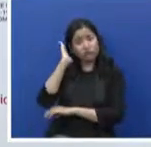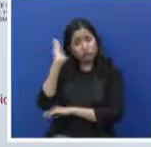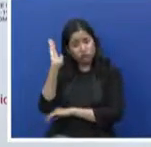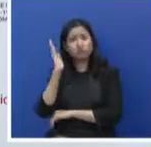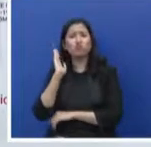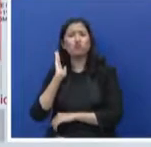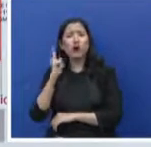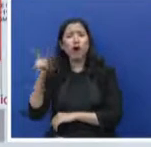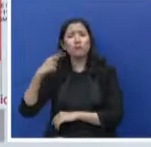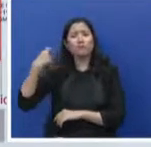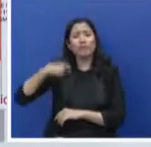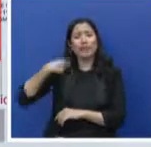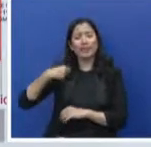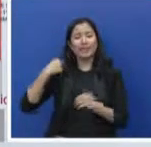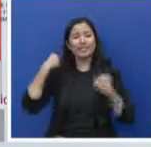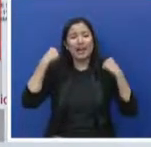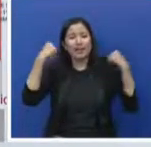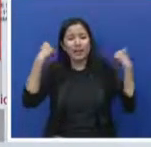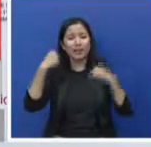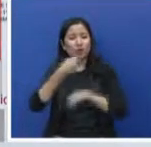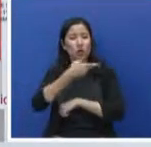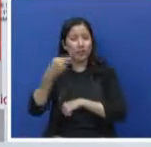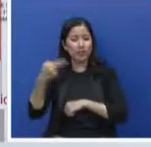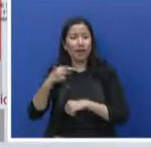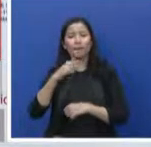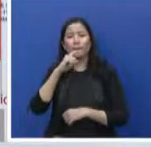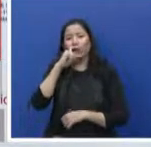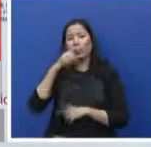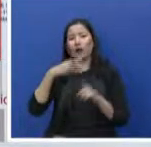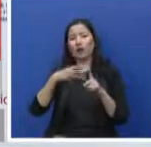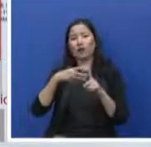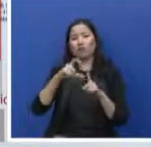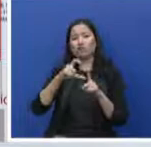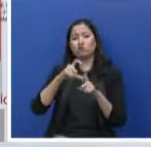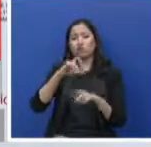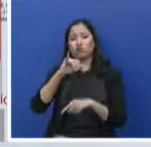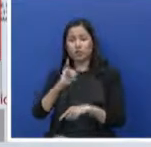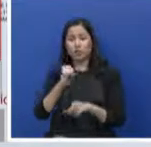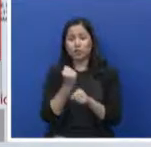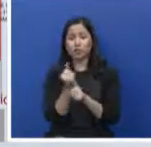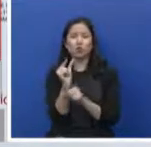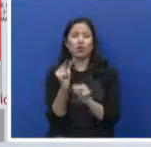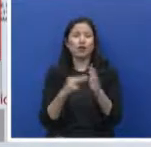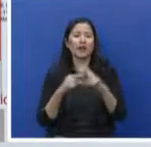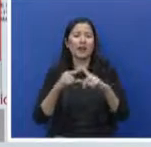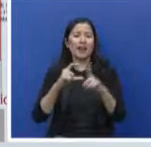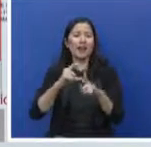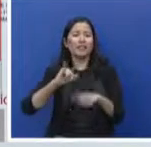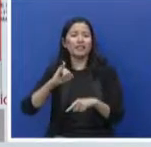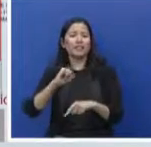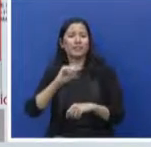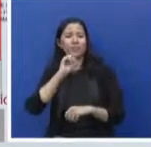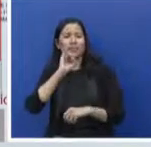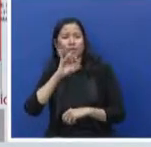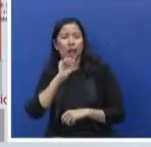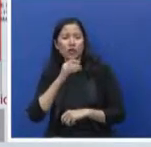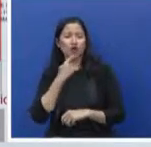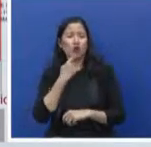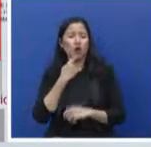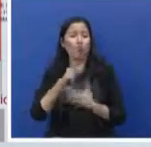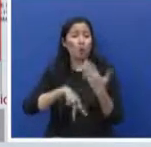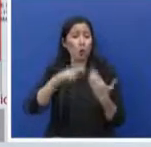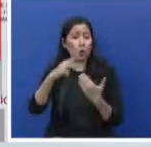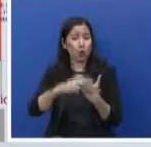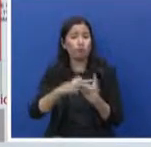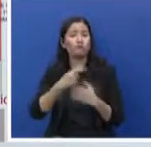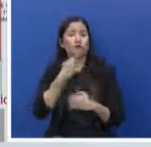kita Menteri Kesehatan Republik Indonesia Bapak Budi Gunadi Sadikin yang juga menjelaskan terkait program-program terkini untuk pencegahan COVID-19